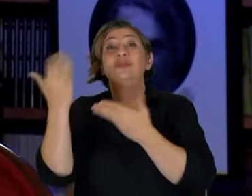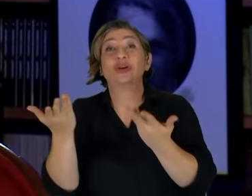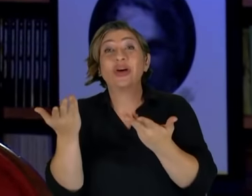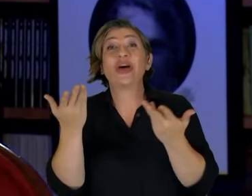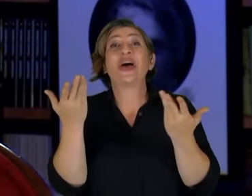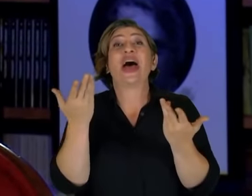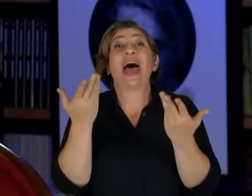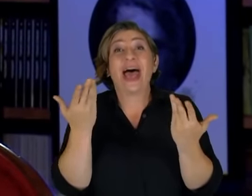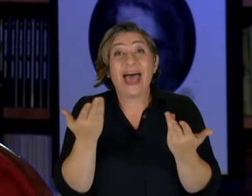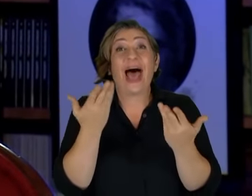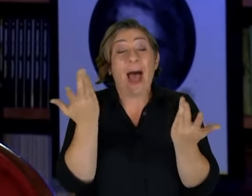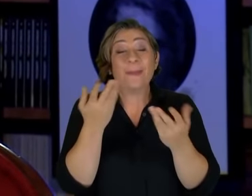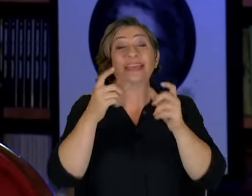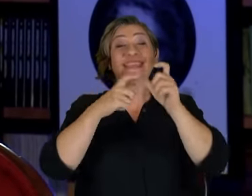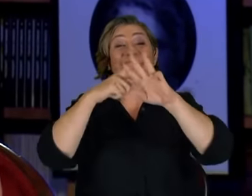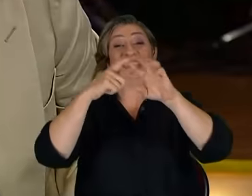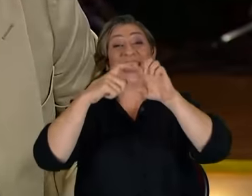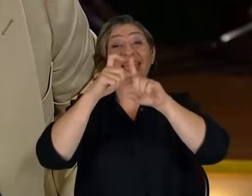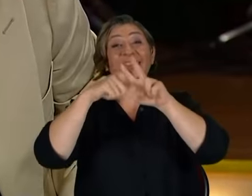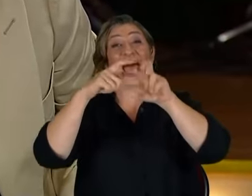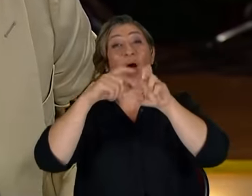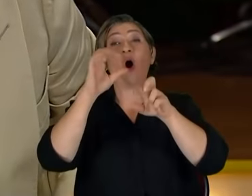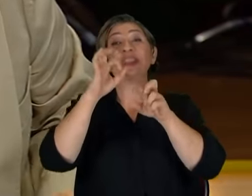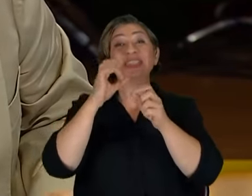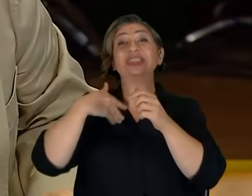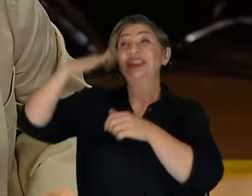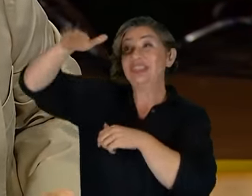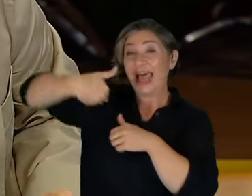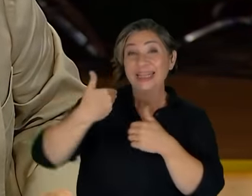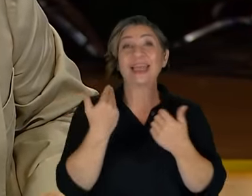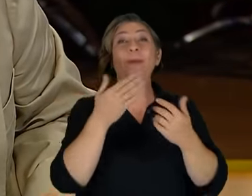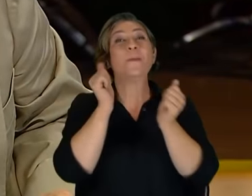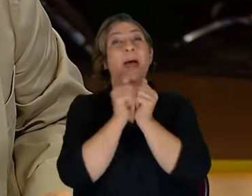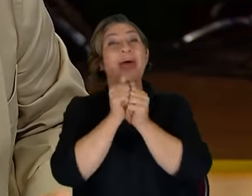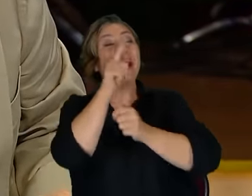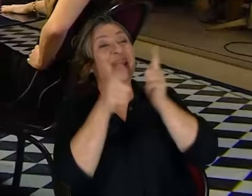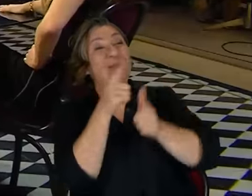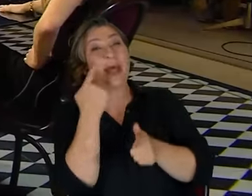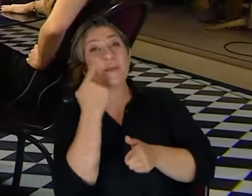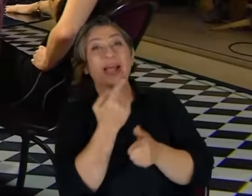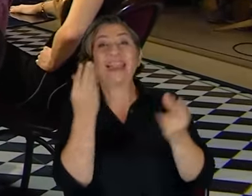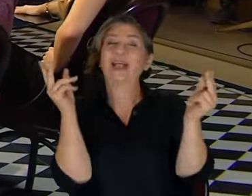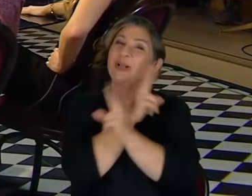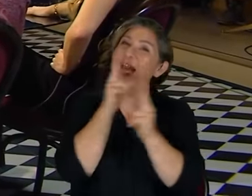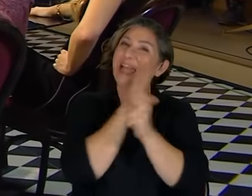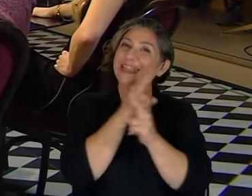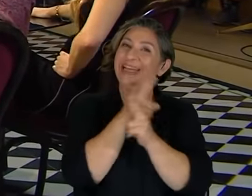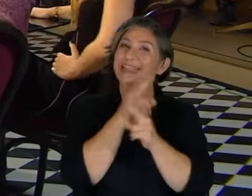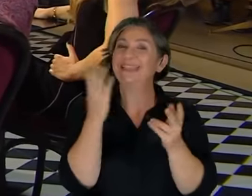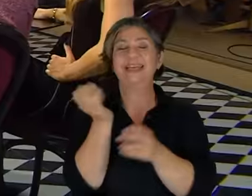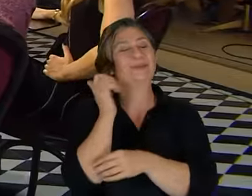Halbuki eskide Serdar Ortaç'ı çağırırdık. Beraber kliplerine bakardık. Ne gülerdik. Ne